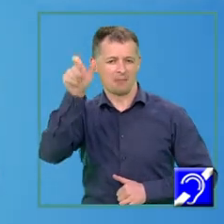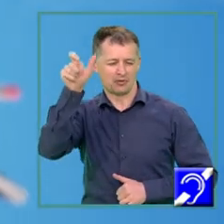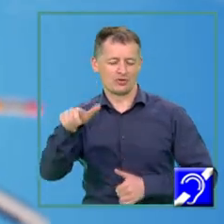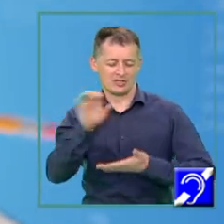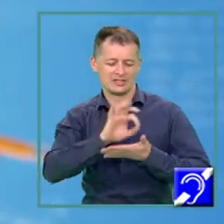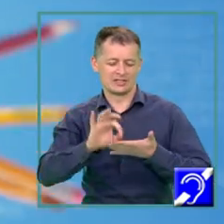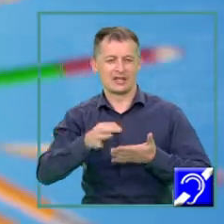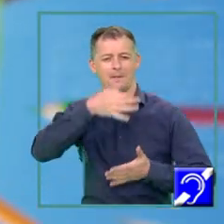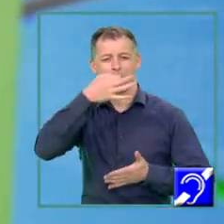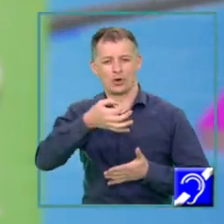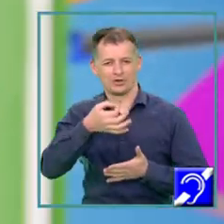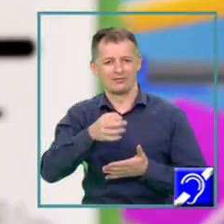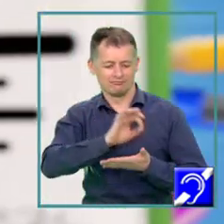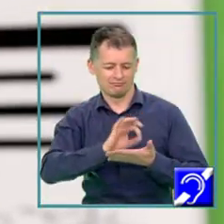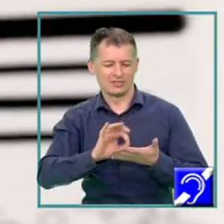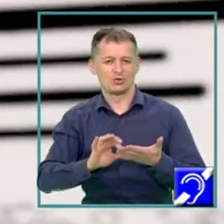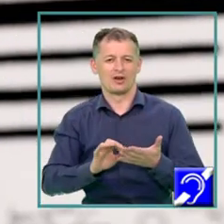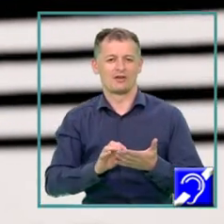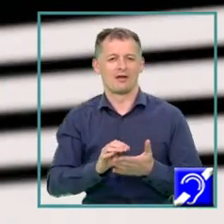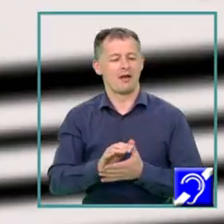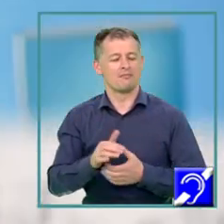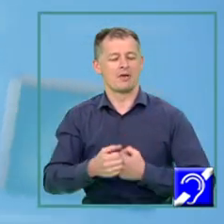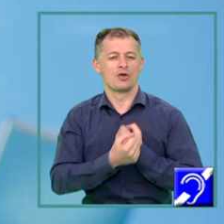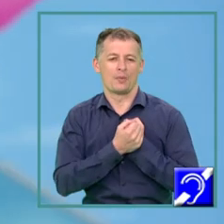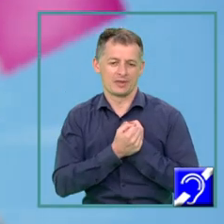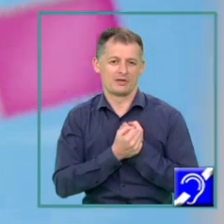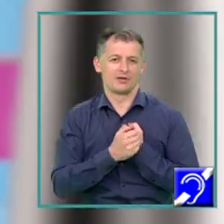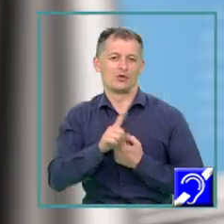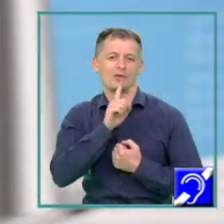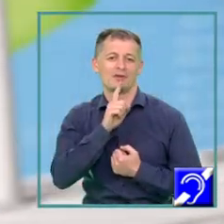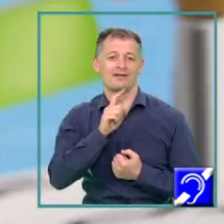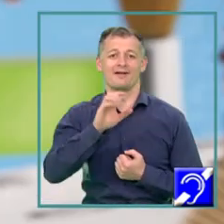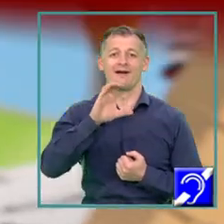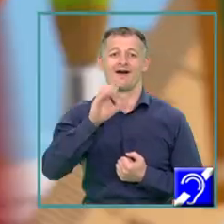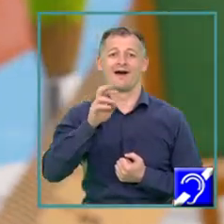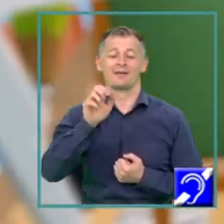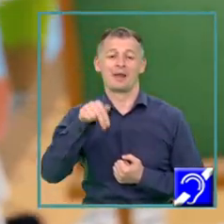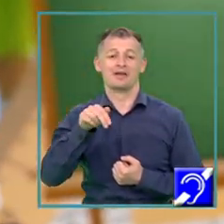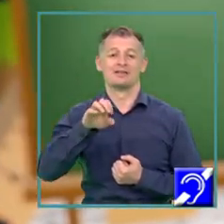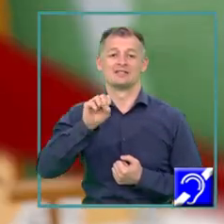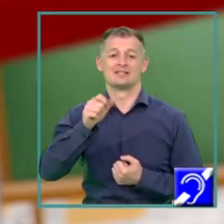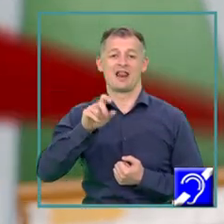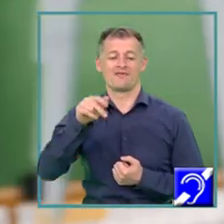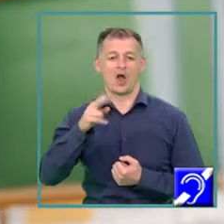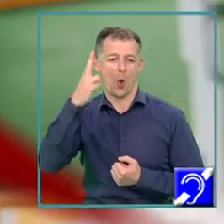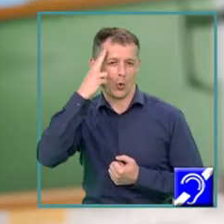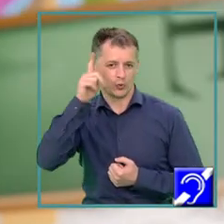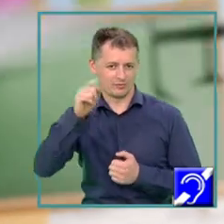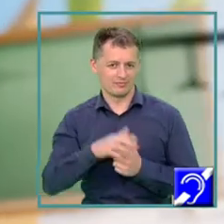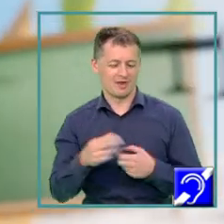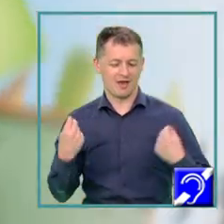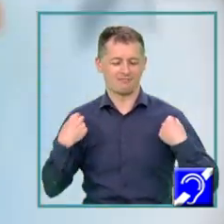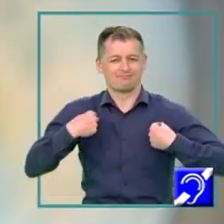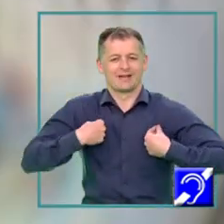scriitoare, poetă și eseistă apreciată, cunoscută sub pseudonimul de Carmen Silva. A încurajat purtarea costumului